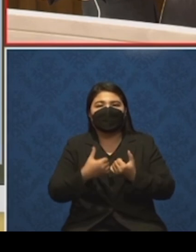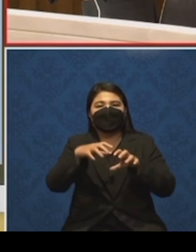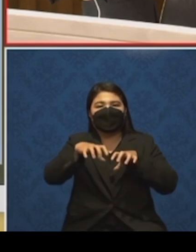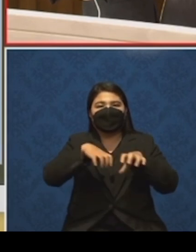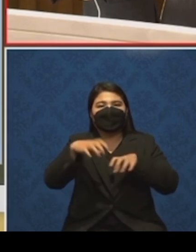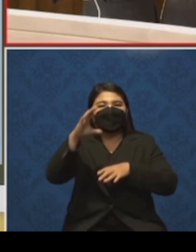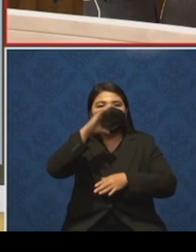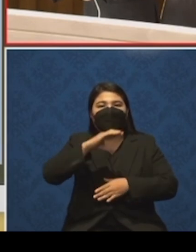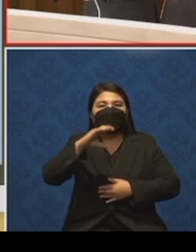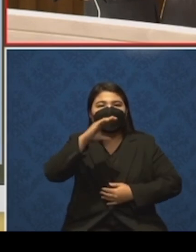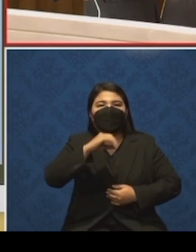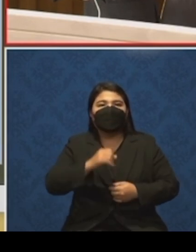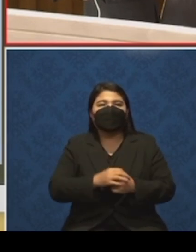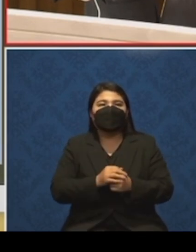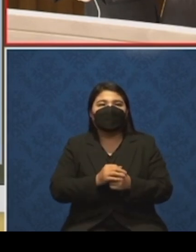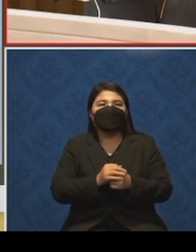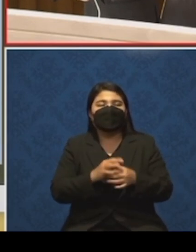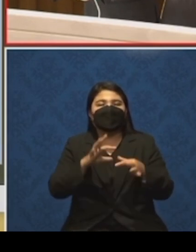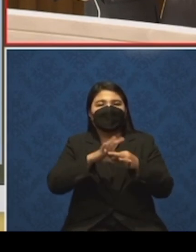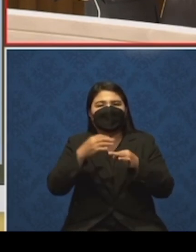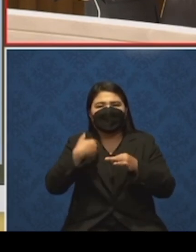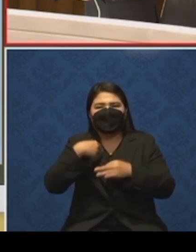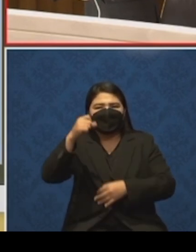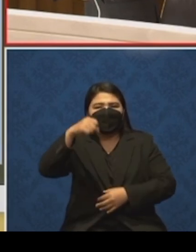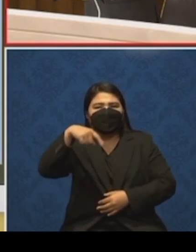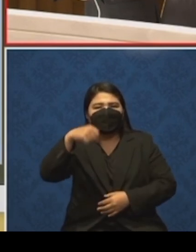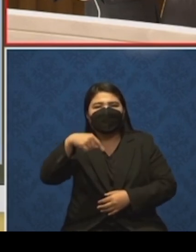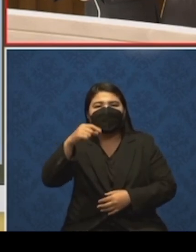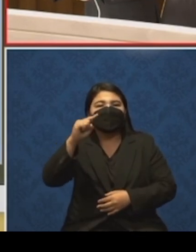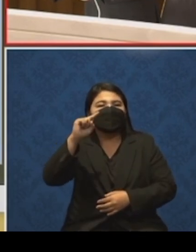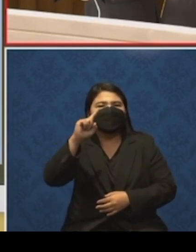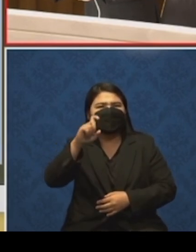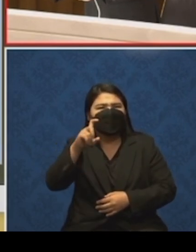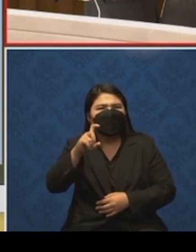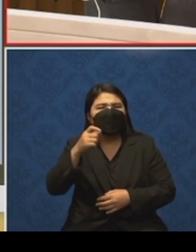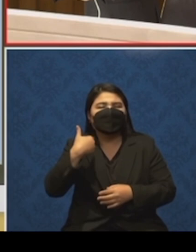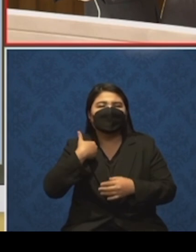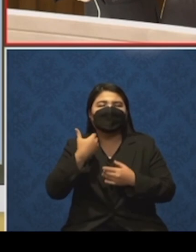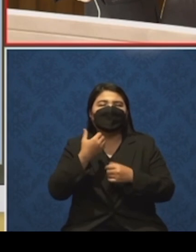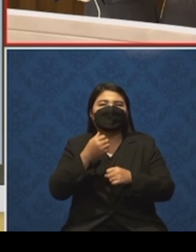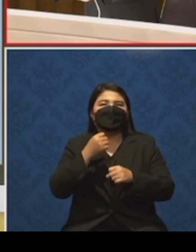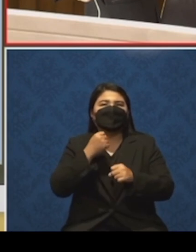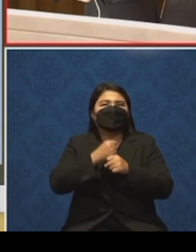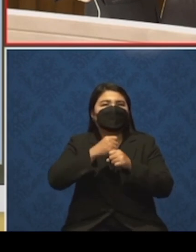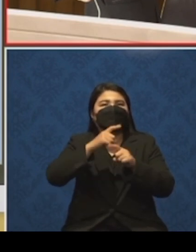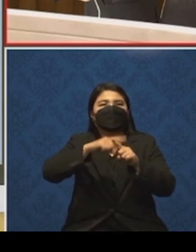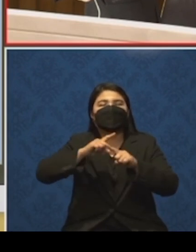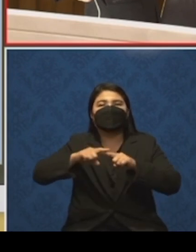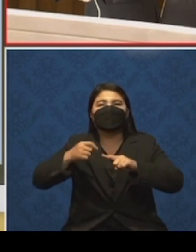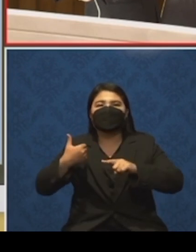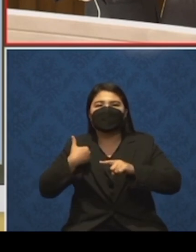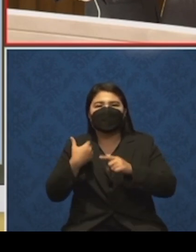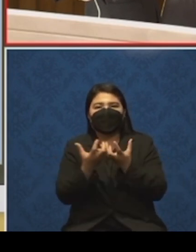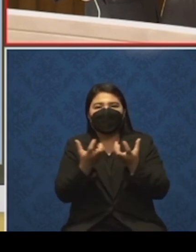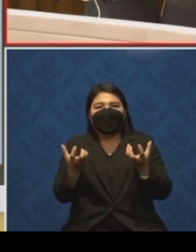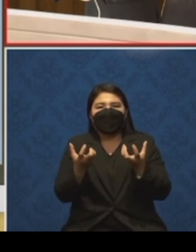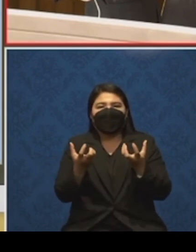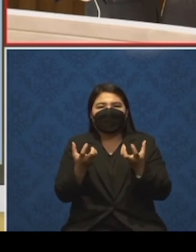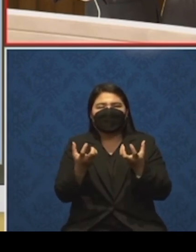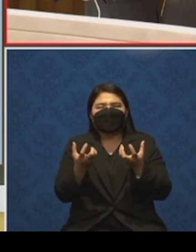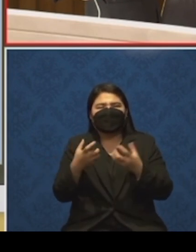ดในส่วนที่ซ่อมไม่ได้นะครับซ่อมแล้วไม่คุ้มค่าสำคัญนั่นคือว่าอะไรหายาก